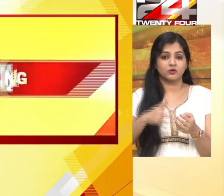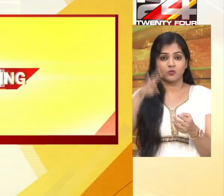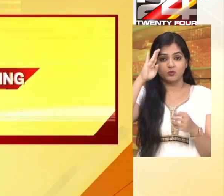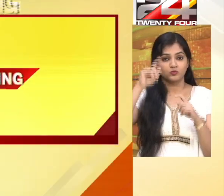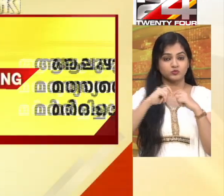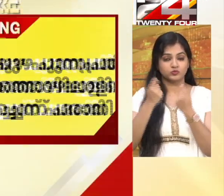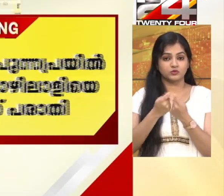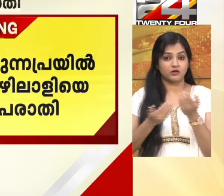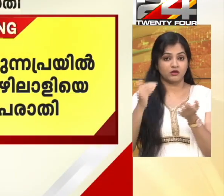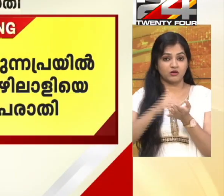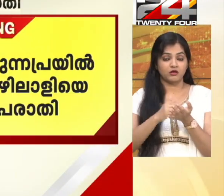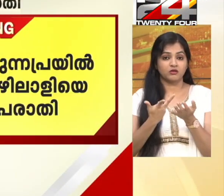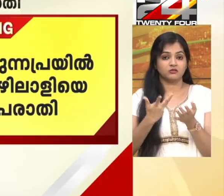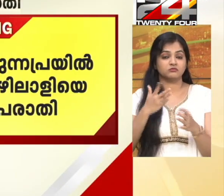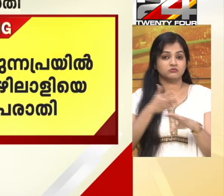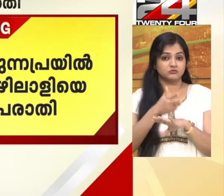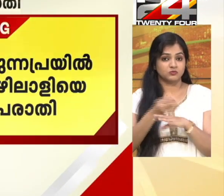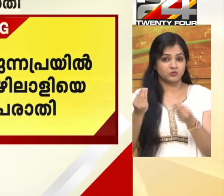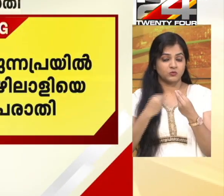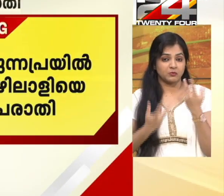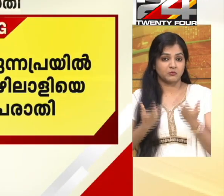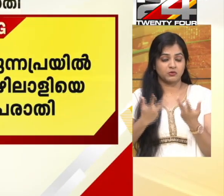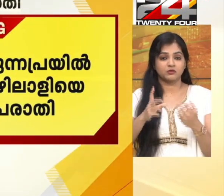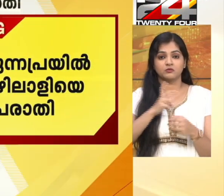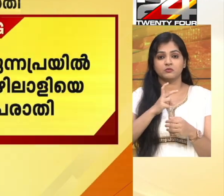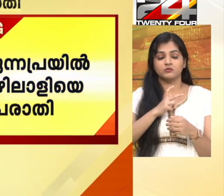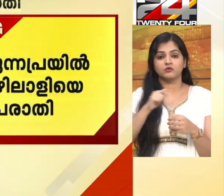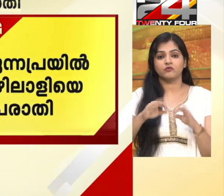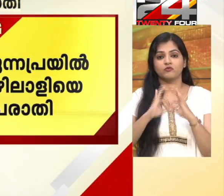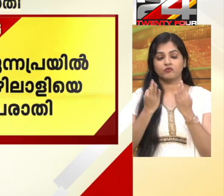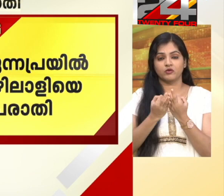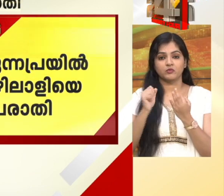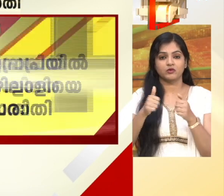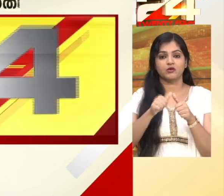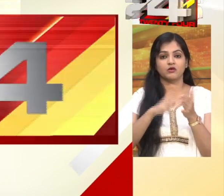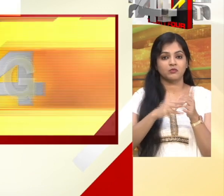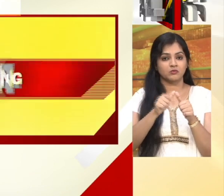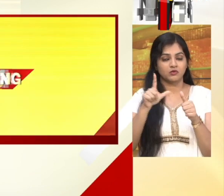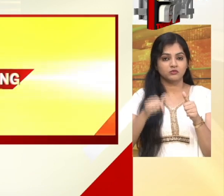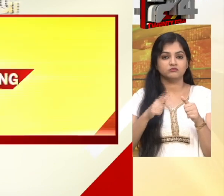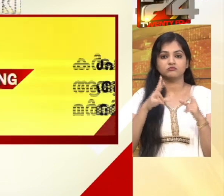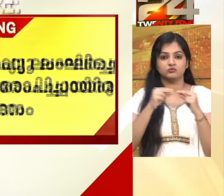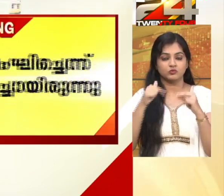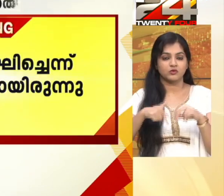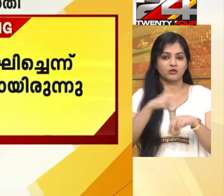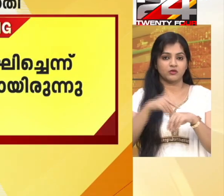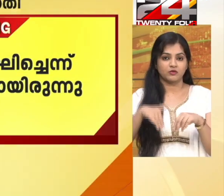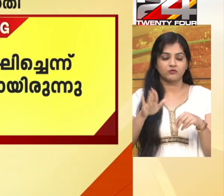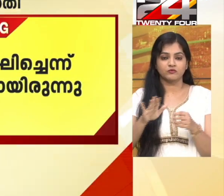ഇനിയും ഭീഷണിപ്പെടുത്താനും പീഡിപ്പിക്കാനും ഒക്കെ തയ്യാറാകും എന്ന പേടിയോടുകൂടിയാണ് അമൽ നമ്മളോട് സംസാരിച്ചപ്പോഴും ആ ആശങ്ക പങ്കുവച്ചിരുന്നു